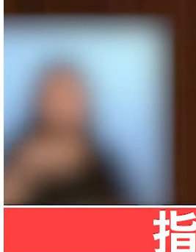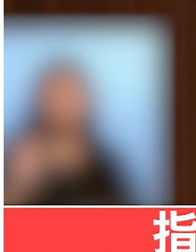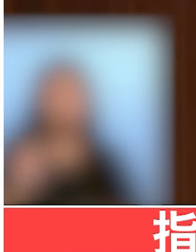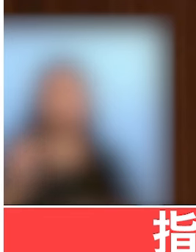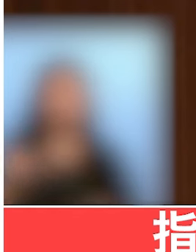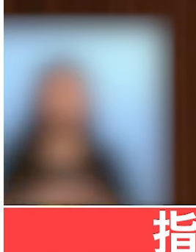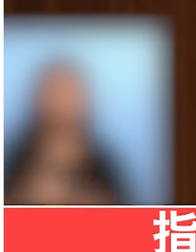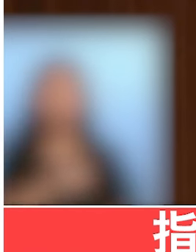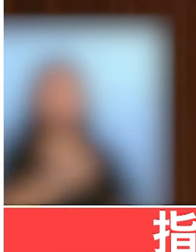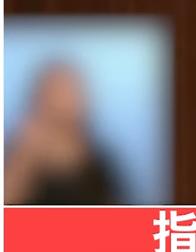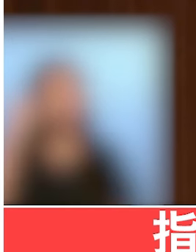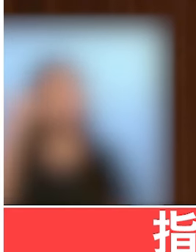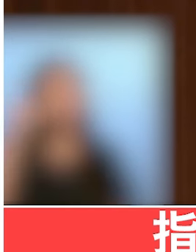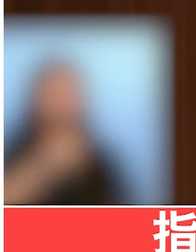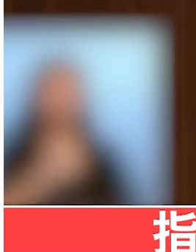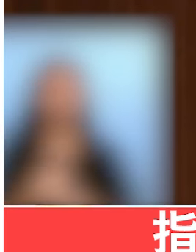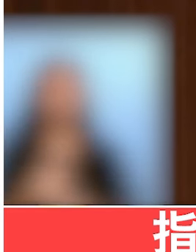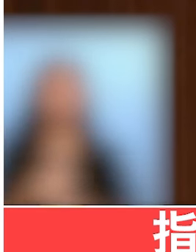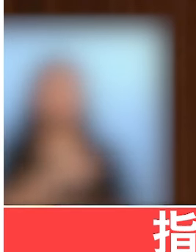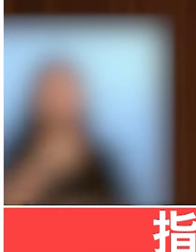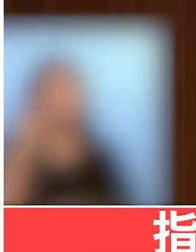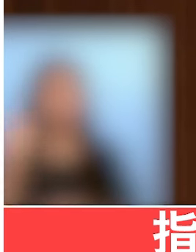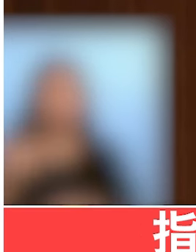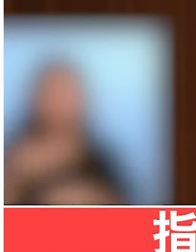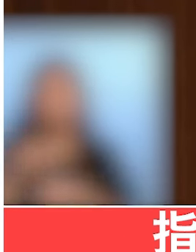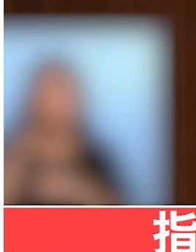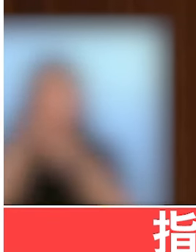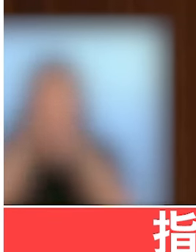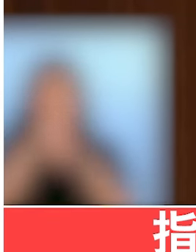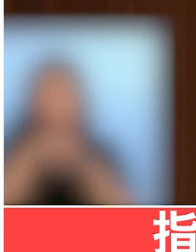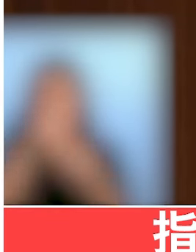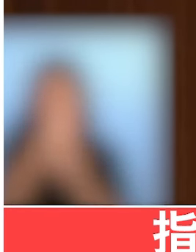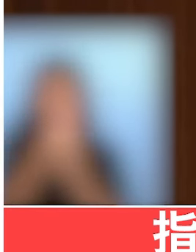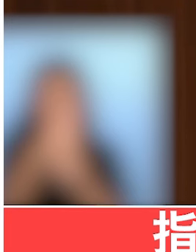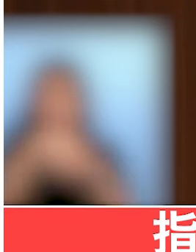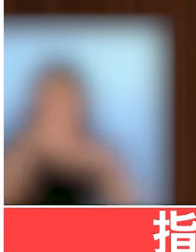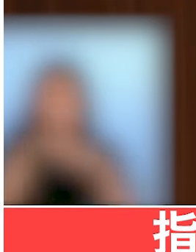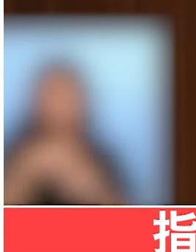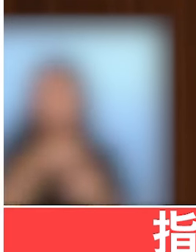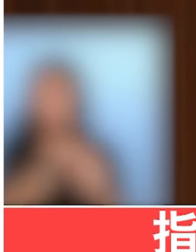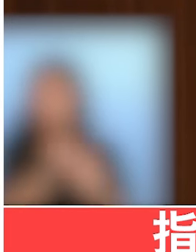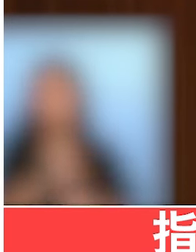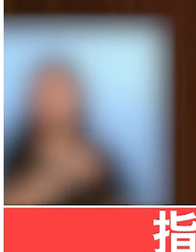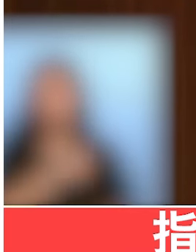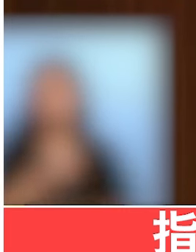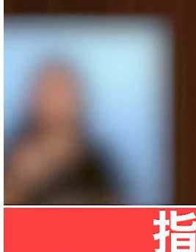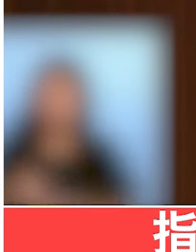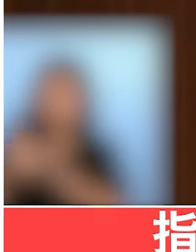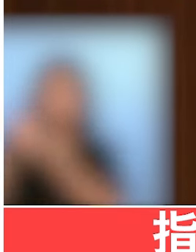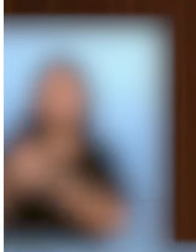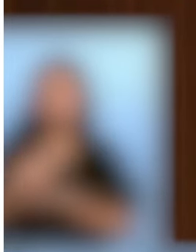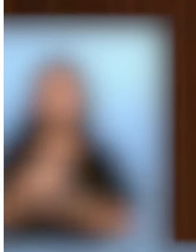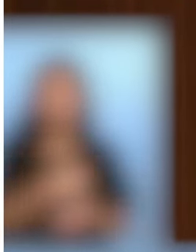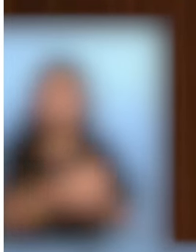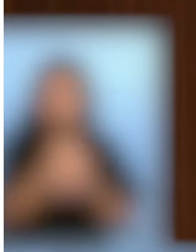覺。我哋自覺維護國家安全，自覺尊重法治嘅社會，自覺尊重別